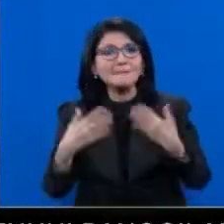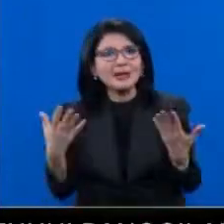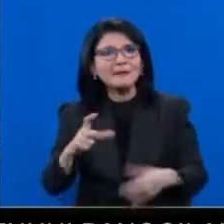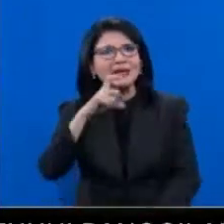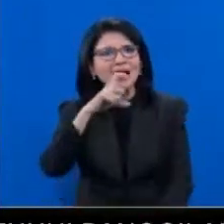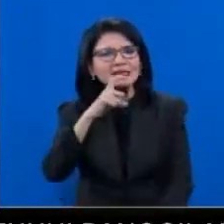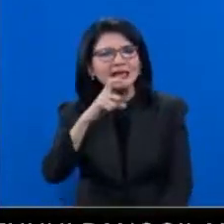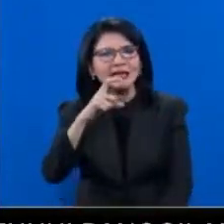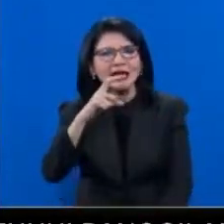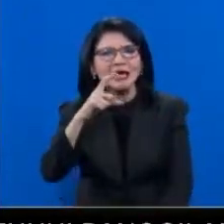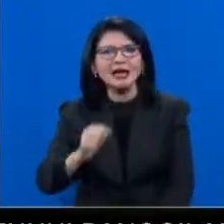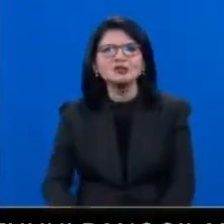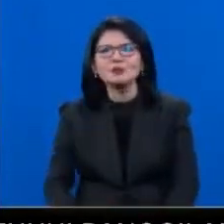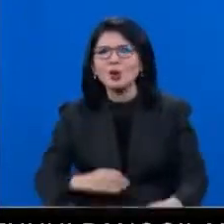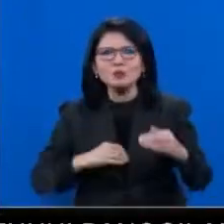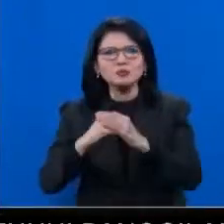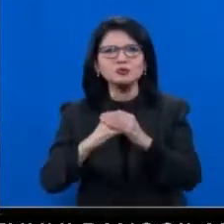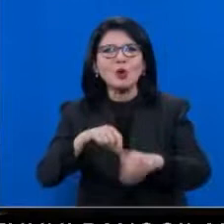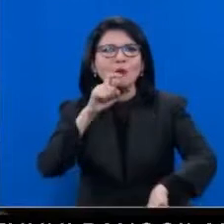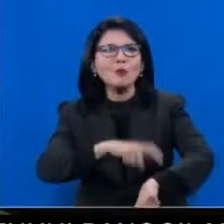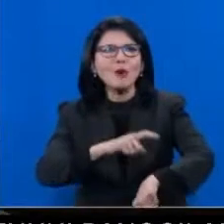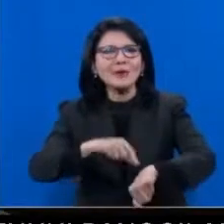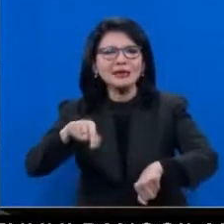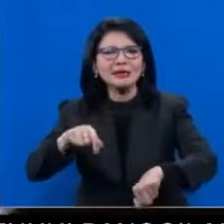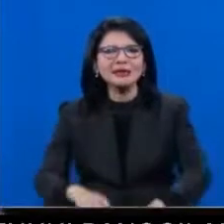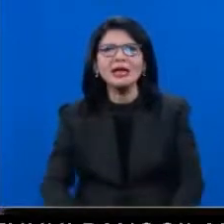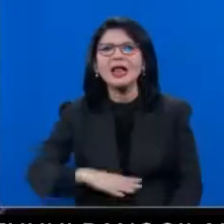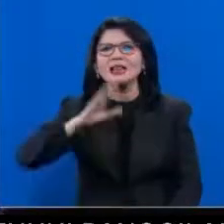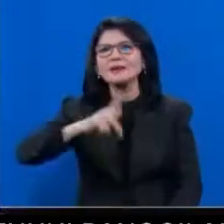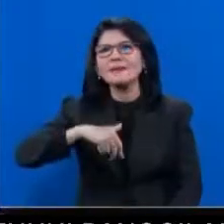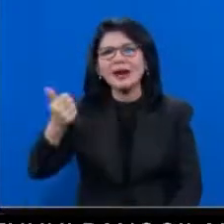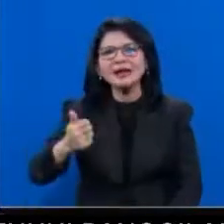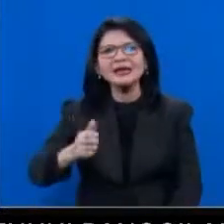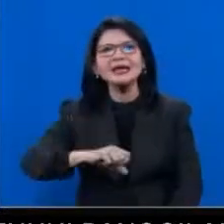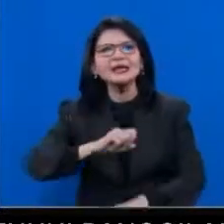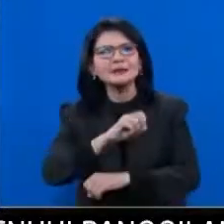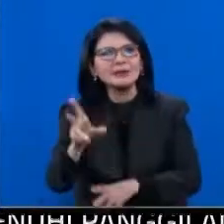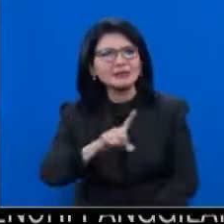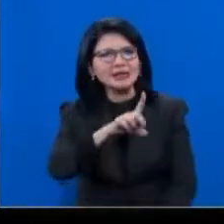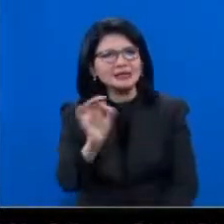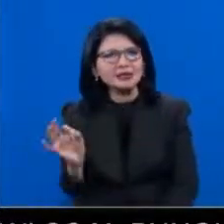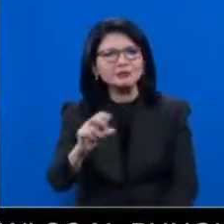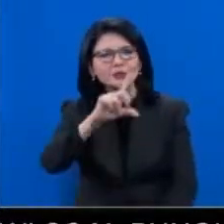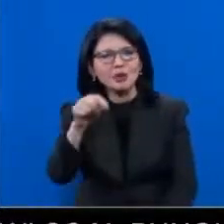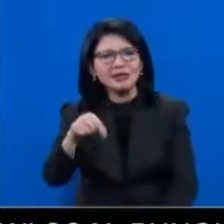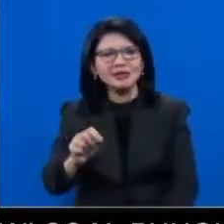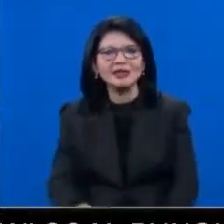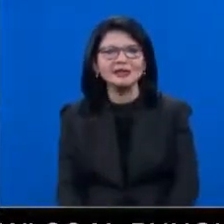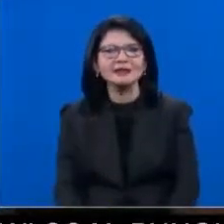dapat memaksimalkan momen berharga yang dinilai lebih baik dari 1000 bulan ini? Kita simak bersama informasinya.